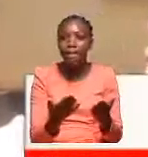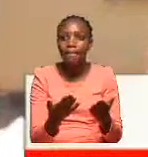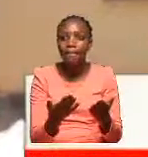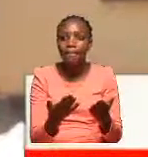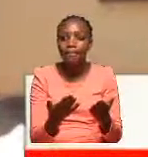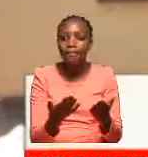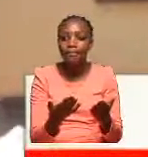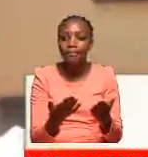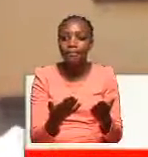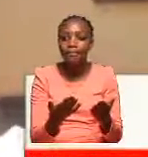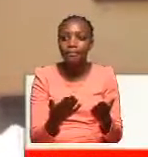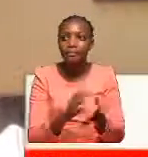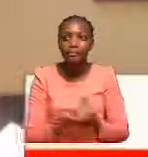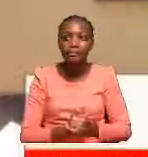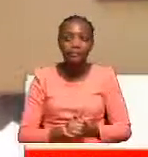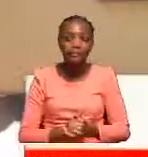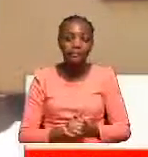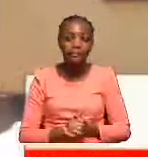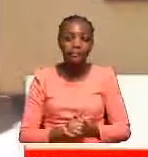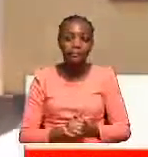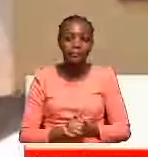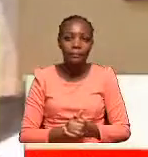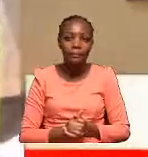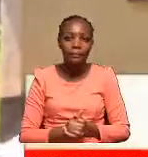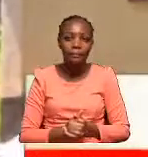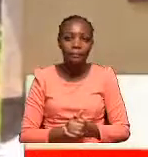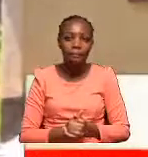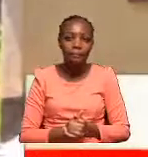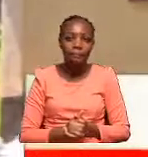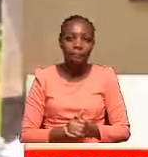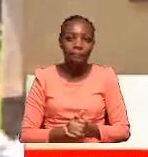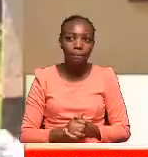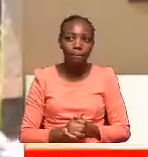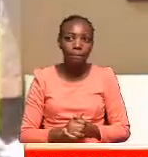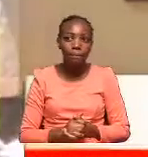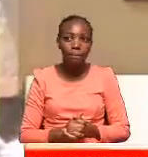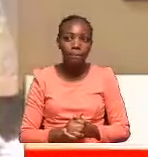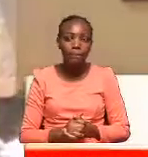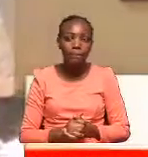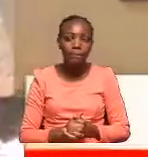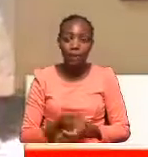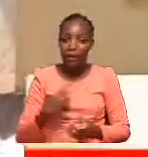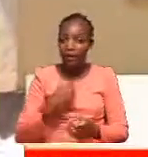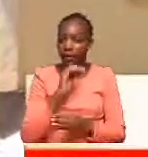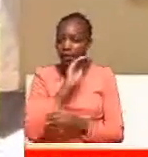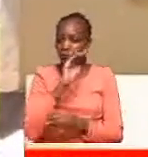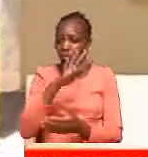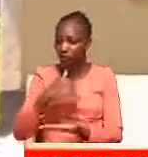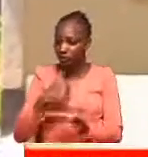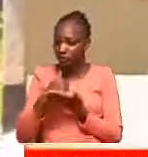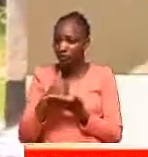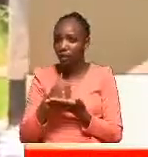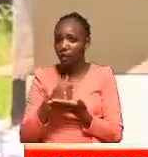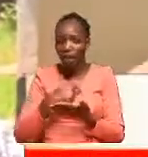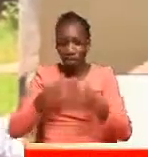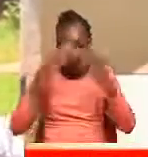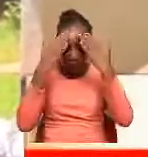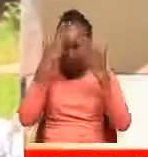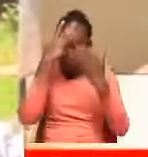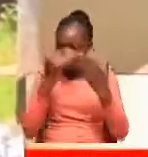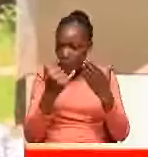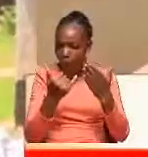kupikana. Firimbi ni silaha ya kuitisha mzaata wakati wa shida. Kwa hivyo sijui kwa nini mtoto